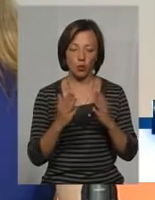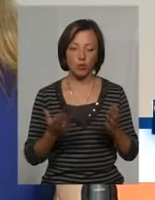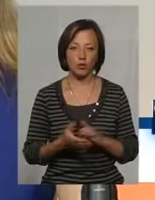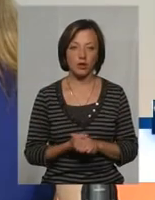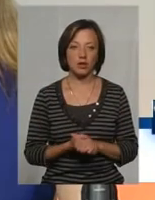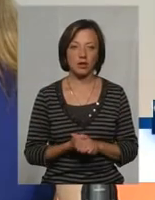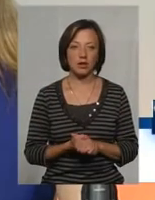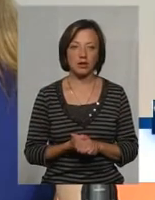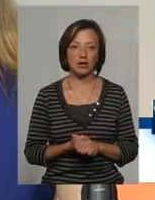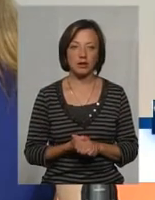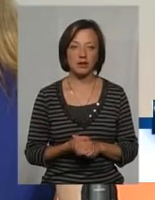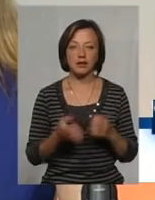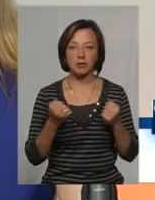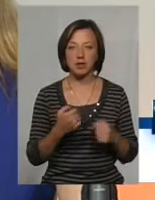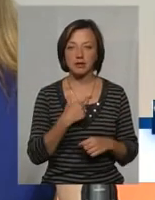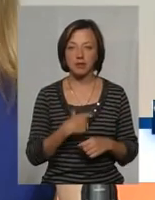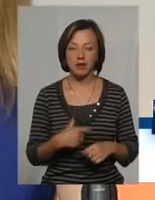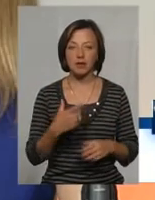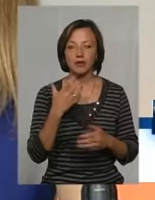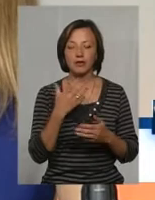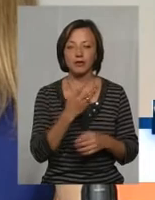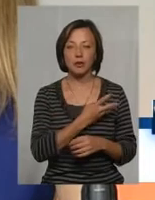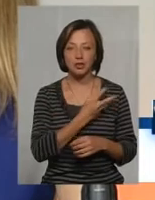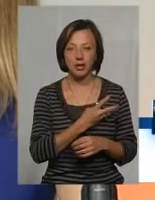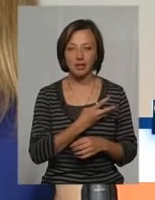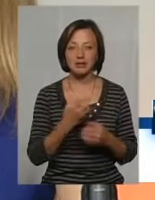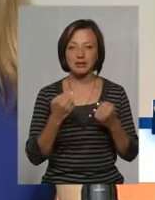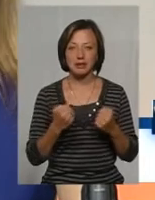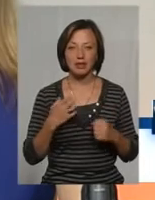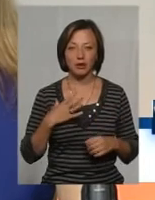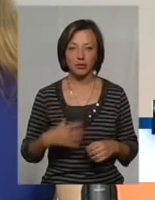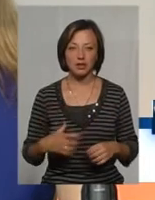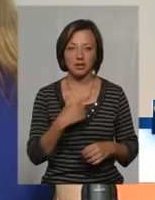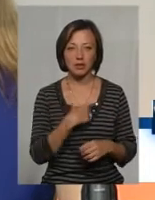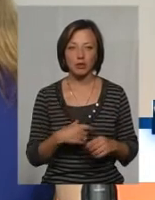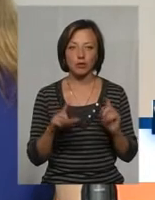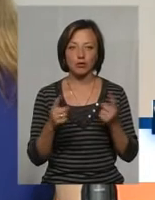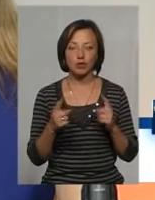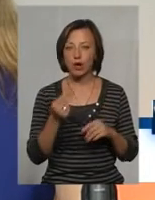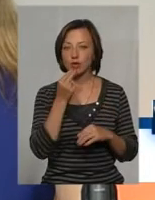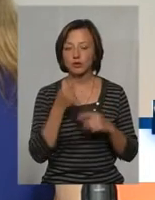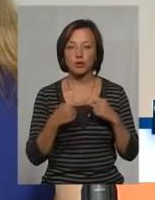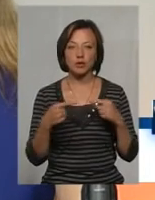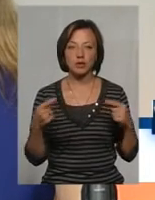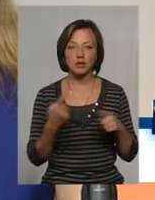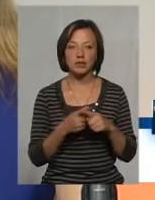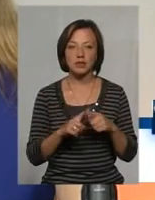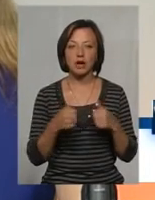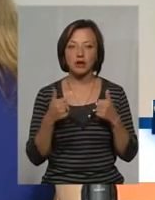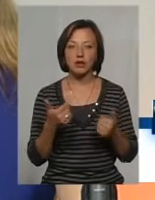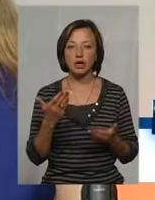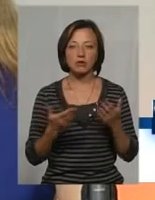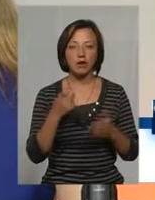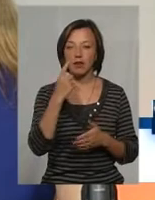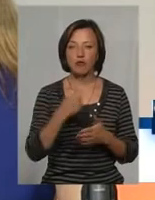От. Тримати себе в руках, в своїх бажаннях стримувати себе, тому що харчові продукти – це хорошо, але якщо ти